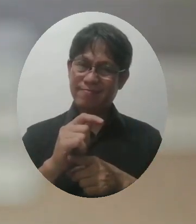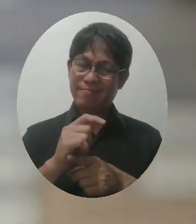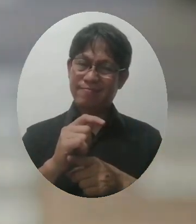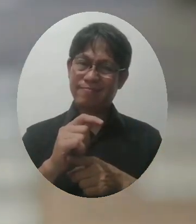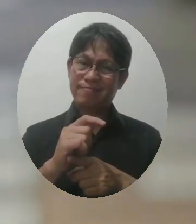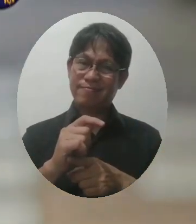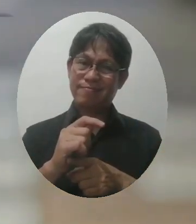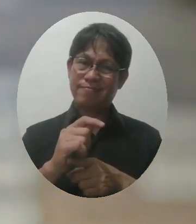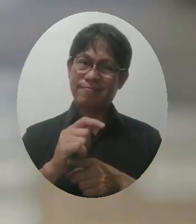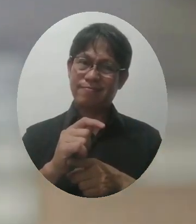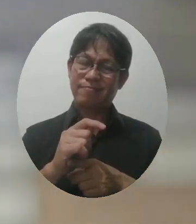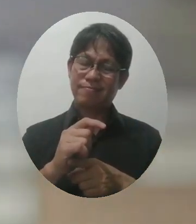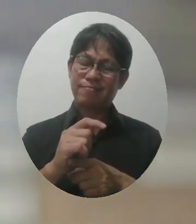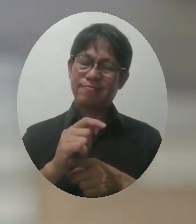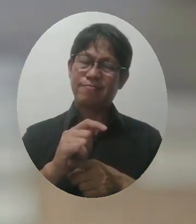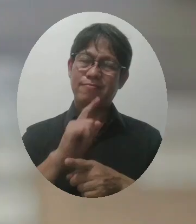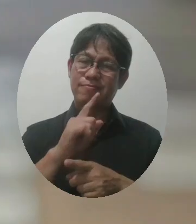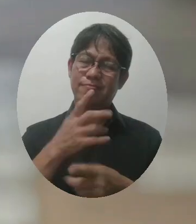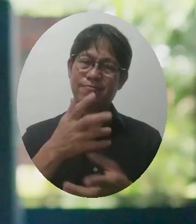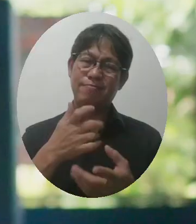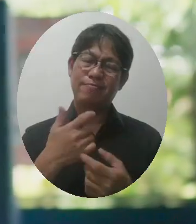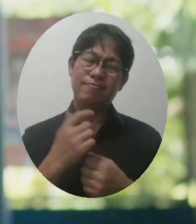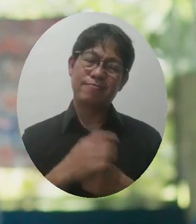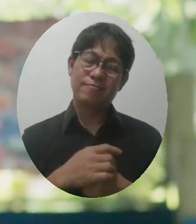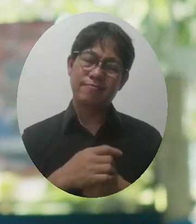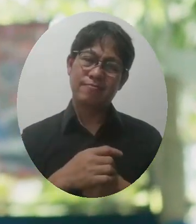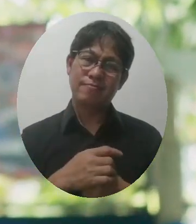po. Tapos bulit po.